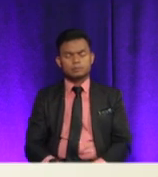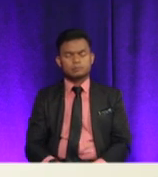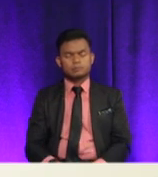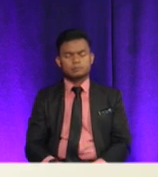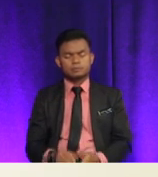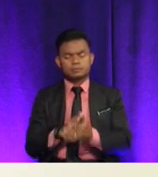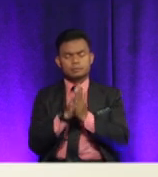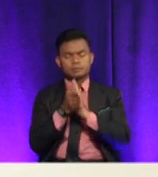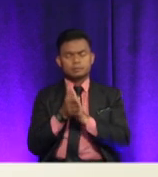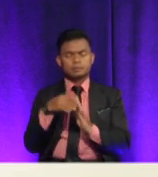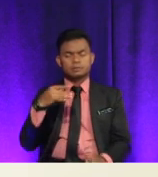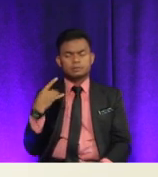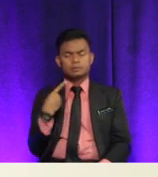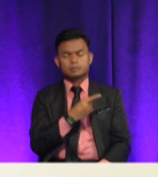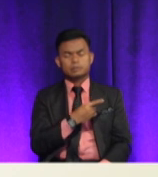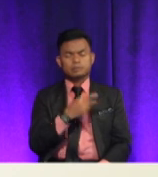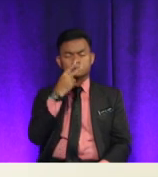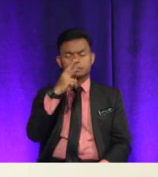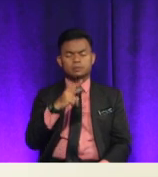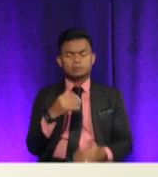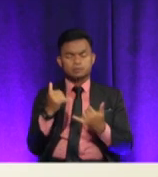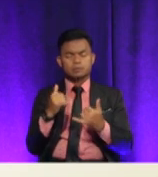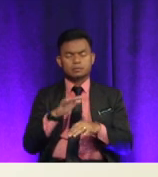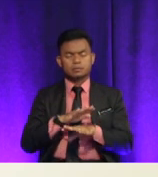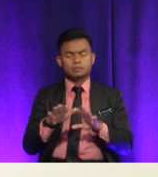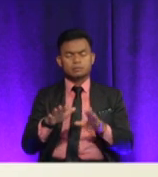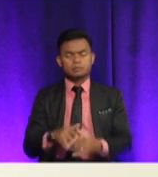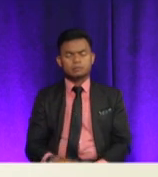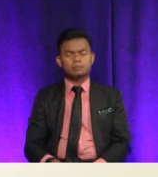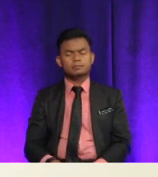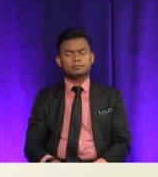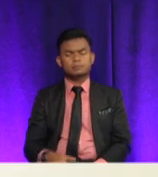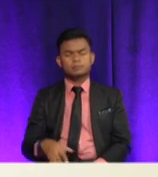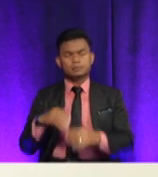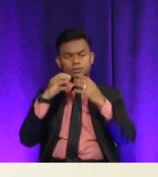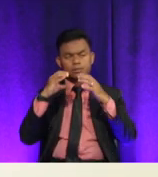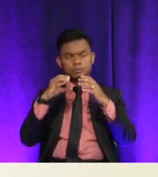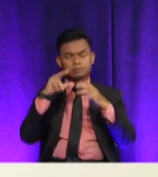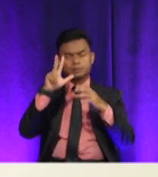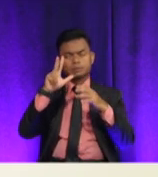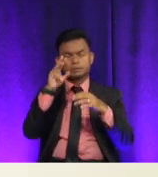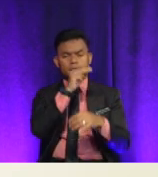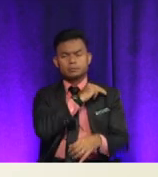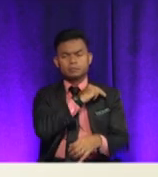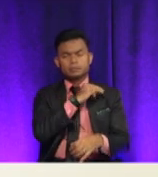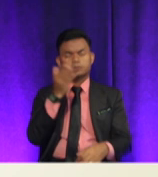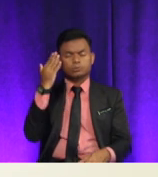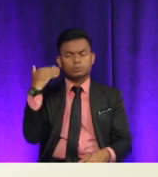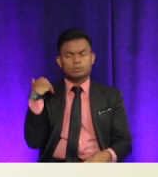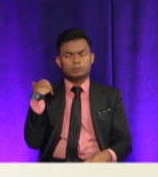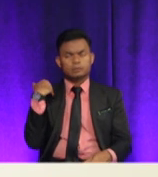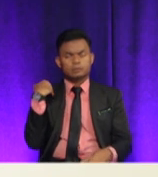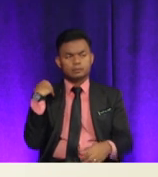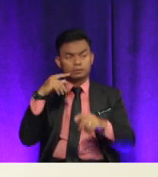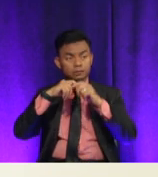Oke dahulu taman di sini ada Oke Dia berkata kepada ketiga-tiga Menteri eh dulu tak ada taman sekarang enggak ada taman